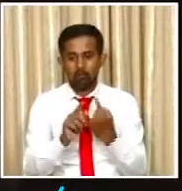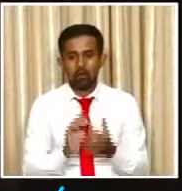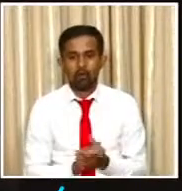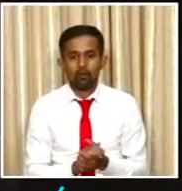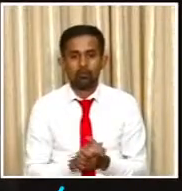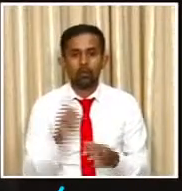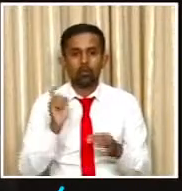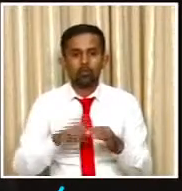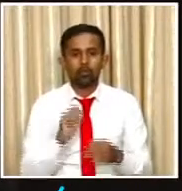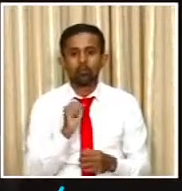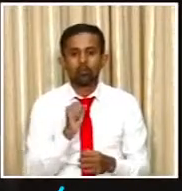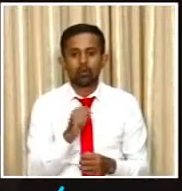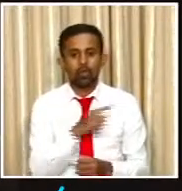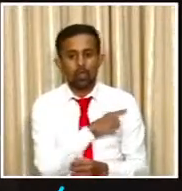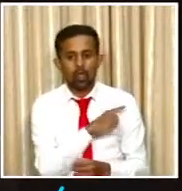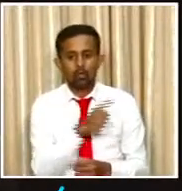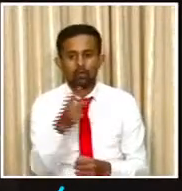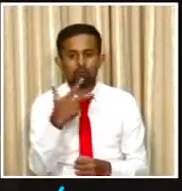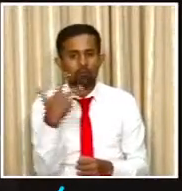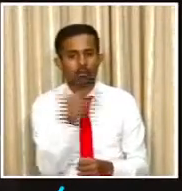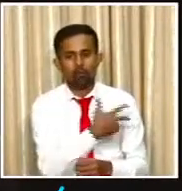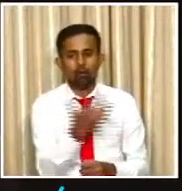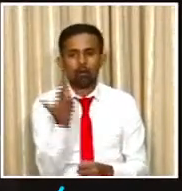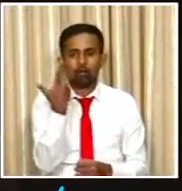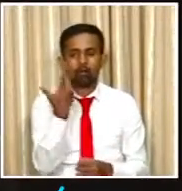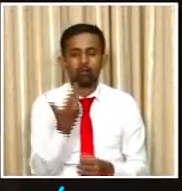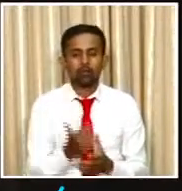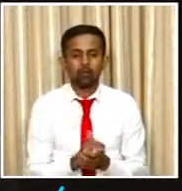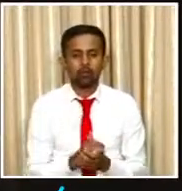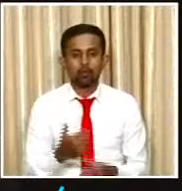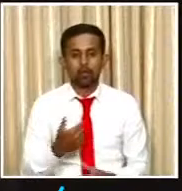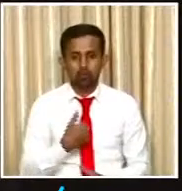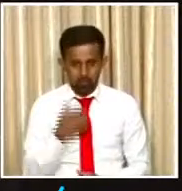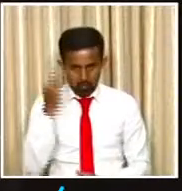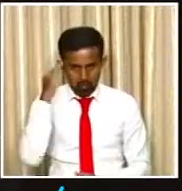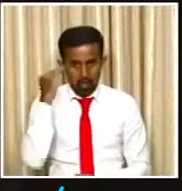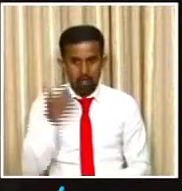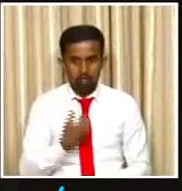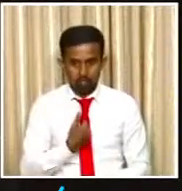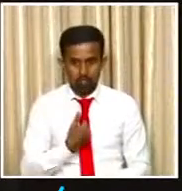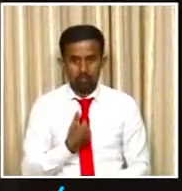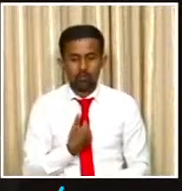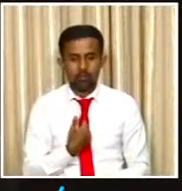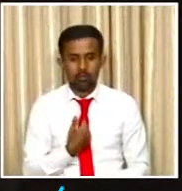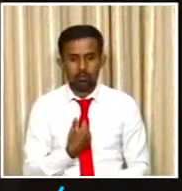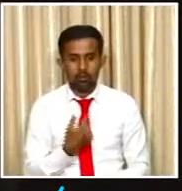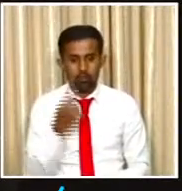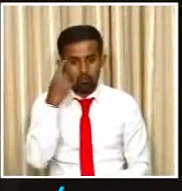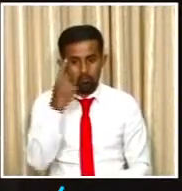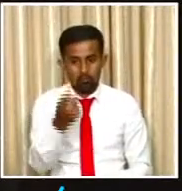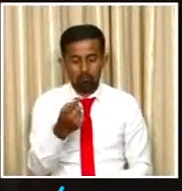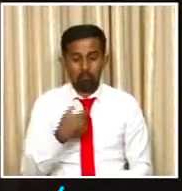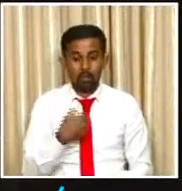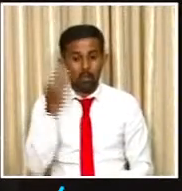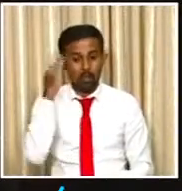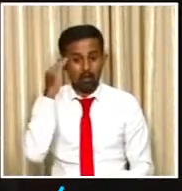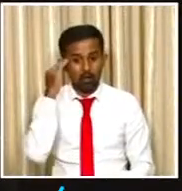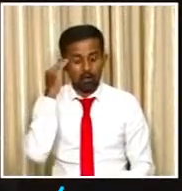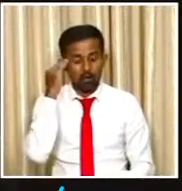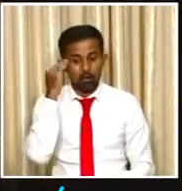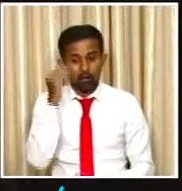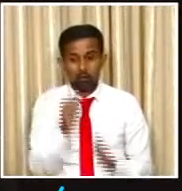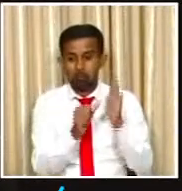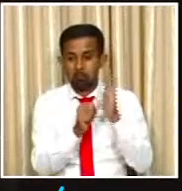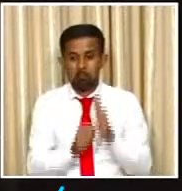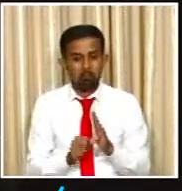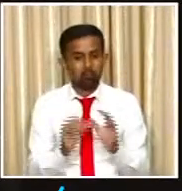මොකද ප්‍රශ්නේ ඒගොල්ලන්ට ඇයි ඕගලන් ඇටැක් කරන්නේ නැත්තේ මම කාන්තාවක් හින්දාද හැබැයි මතක තියාගන්න මේ කාන්තාව දෙකට නැමෙන්නේ නැහැ ඔය